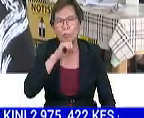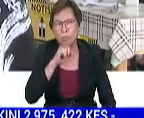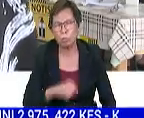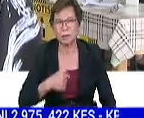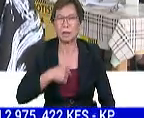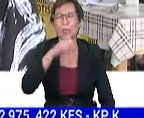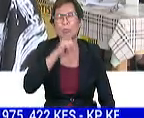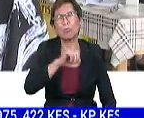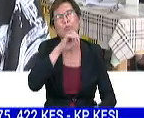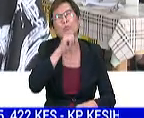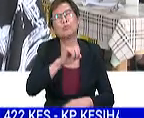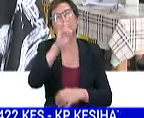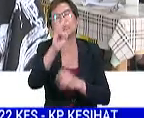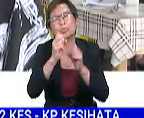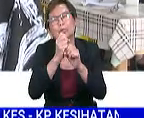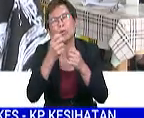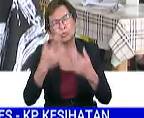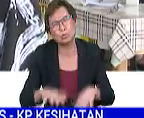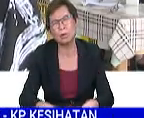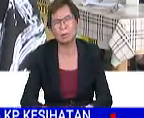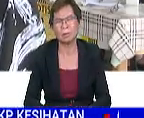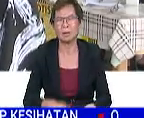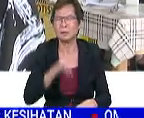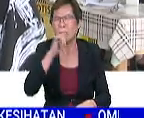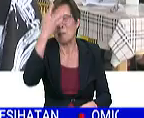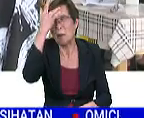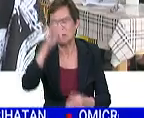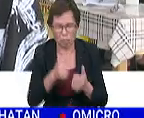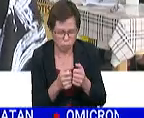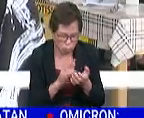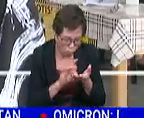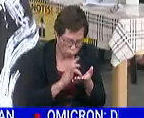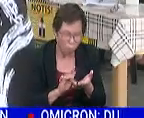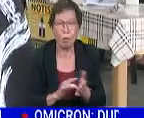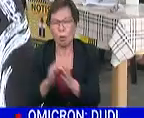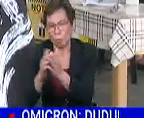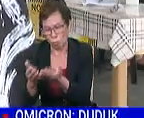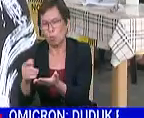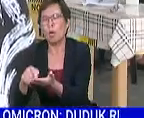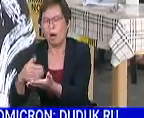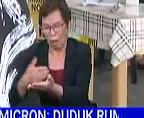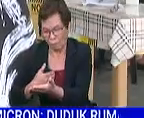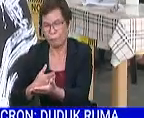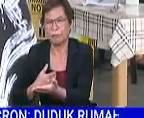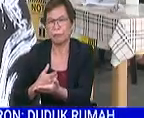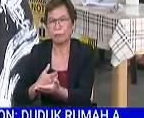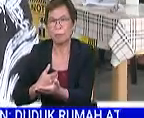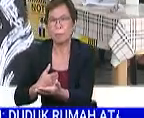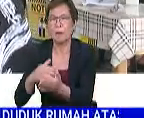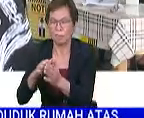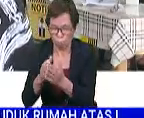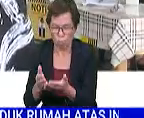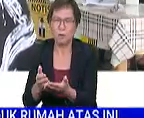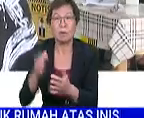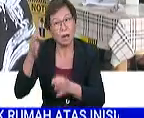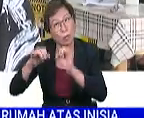70-an kan kadang-kadang tak berapa pandai nak gunakan jadi lbook pun boleh adakan juga kan kalau boleh adakan